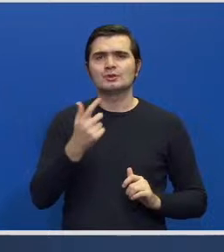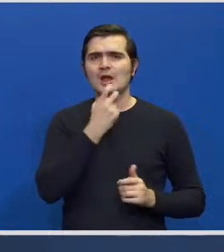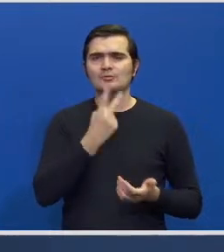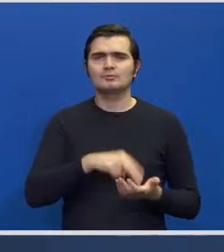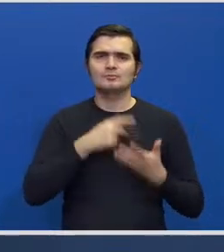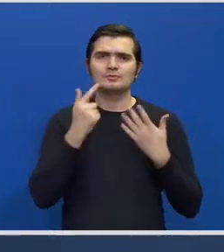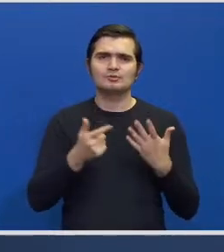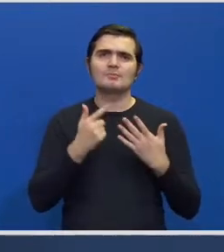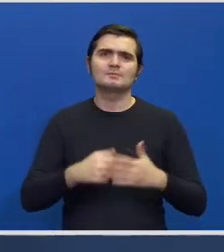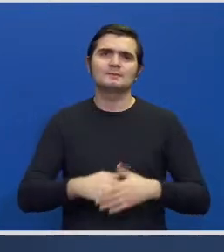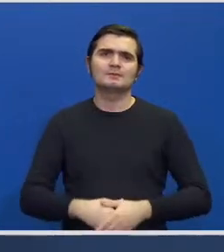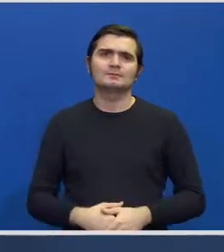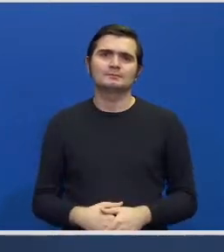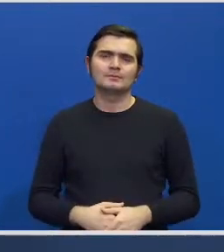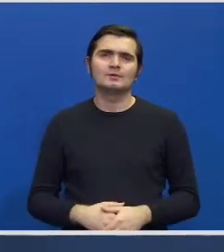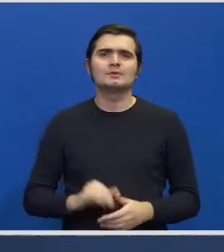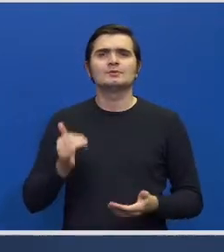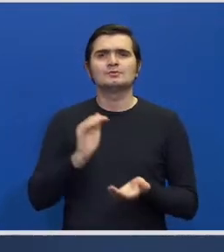legea cadru numărul